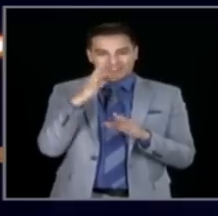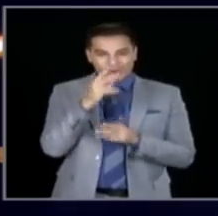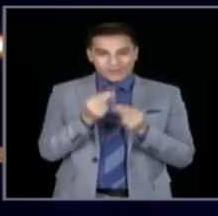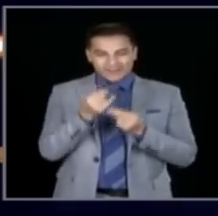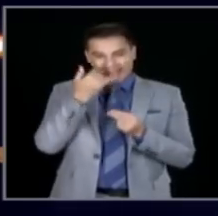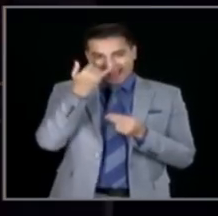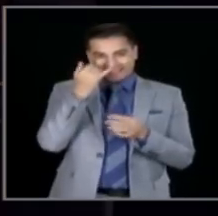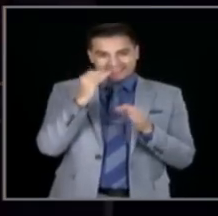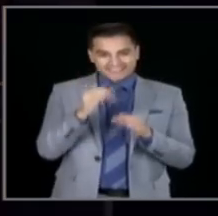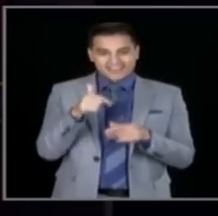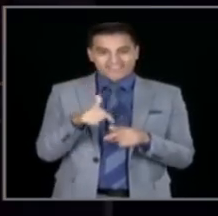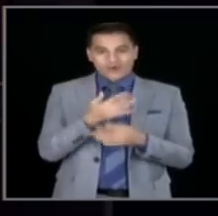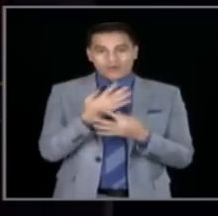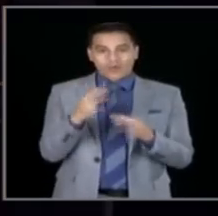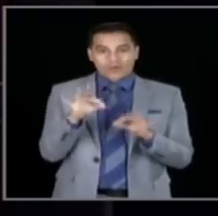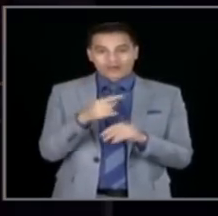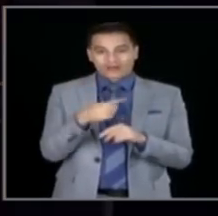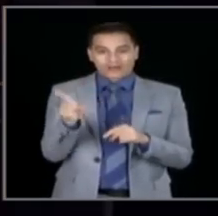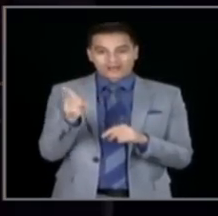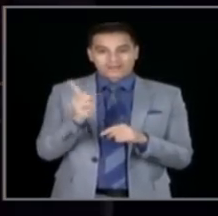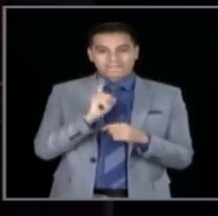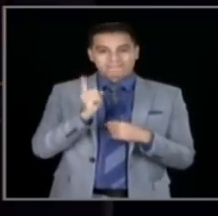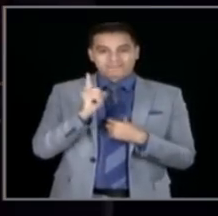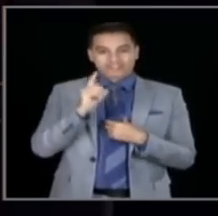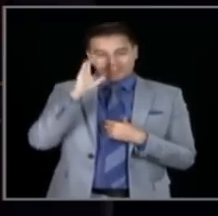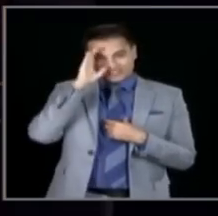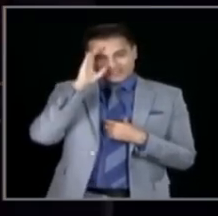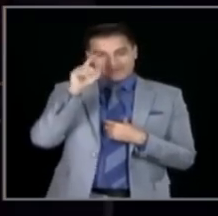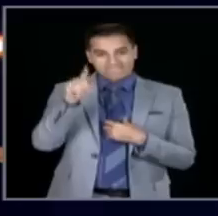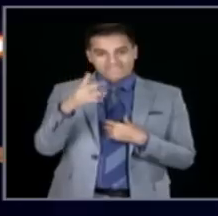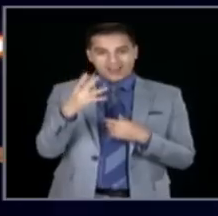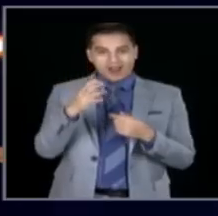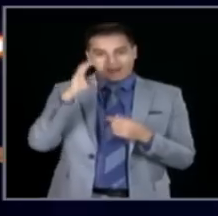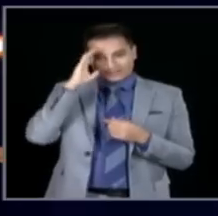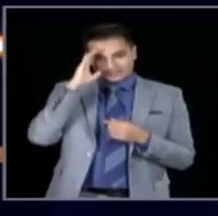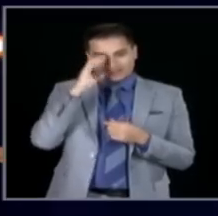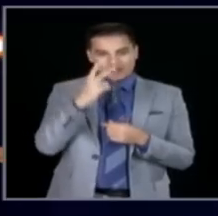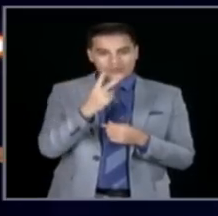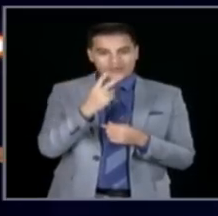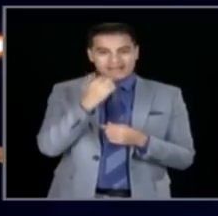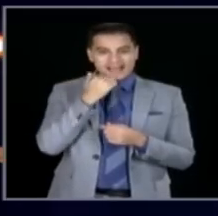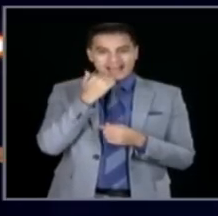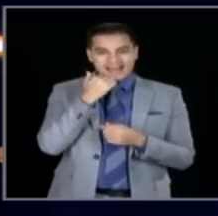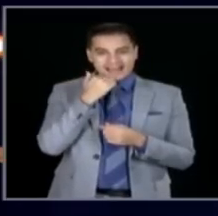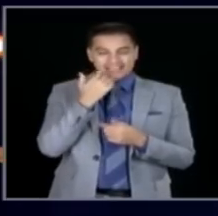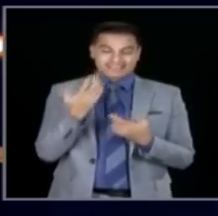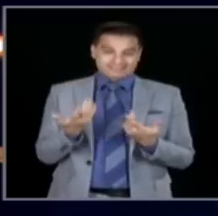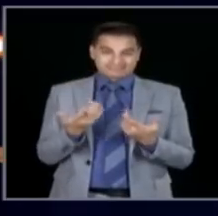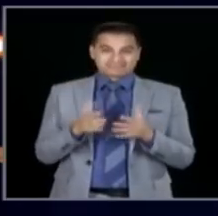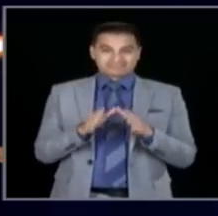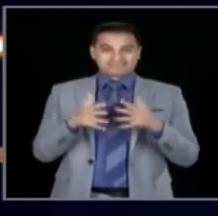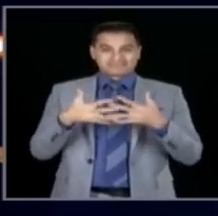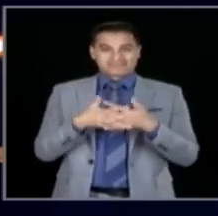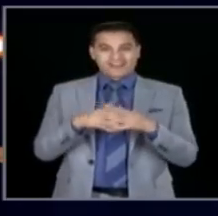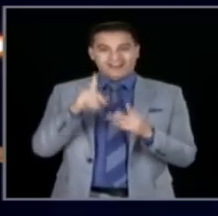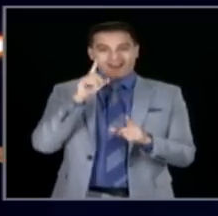ودي حاجة جميلة جدا، ان مش كلكم زملكاوية. ده حقيقي. يعني اربعة زملكاوية واثنين اهلوية. فعلا. كان